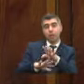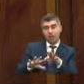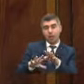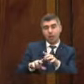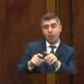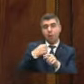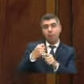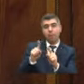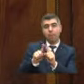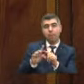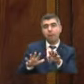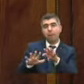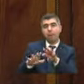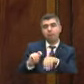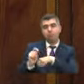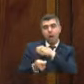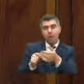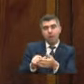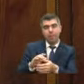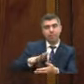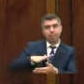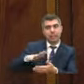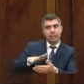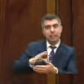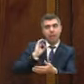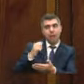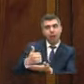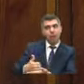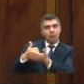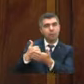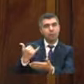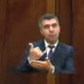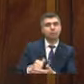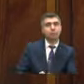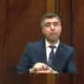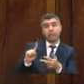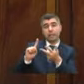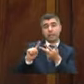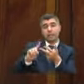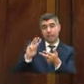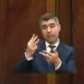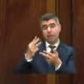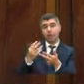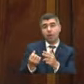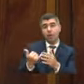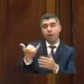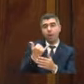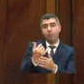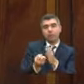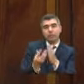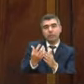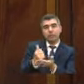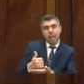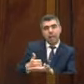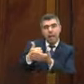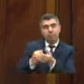تقليص الفوارق الاجتماعية والمجالية وإرساء آليات الحماية الاجتماعية، ثالثا إعطاء دينامية جديدة للاستثمار ودعم